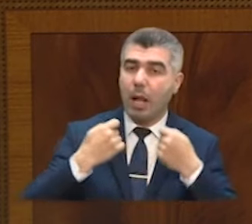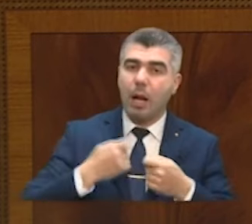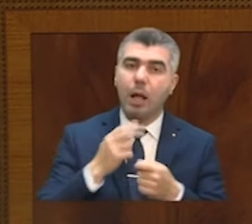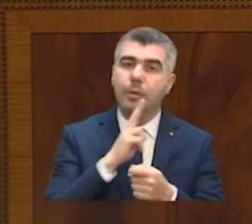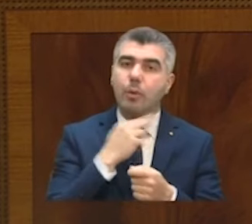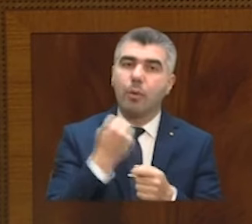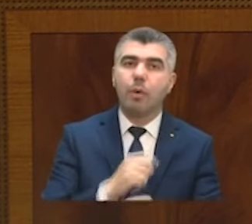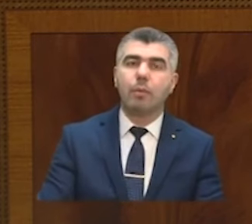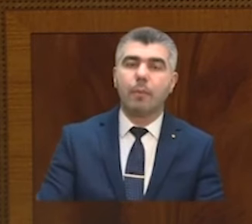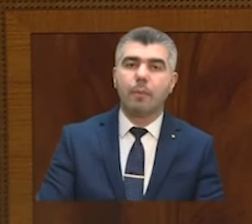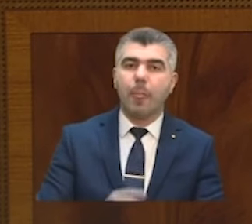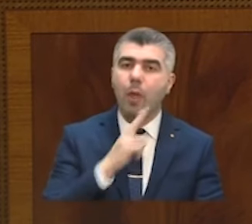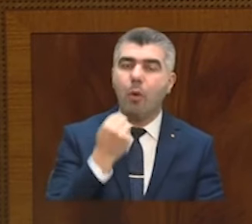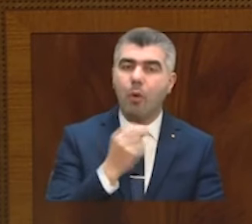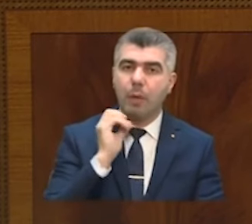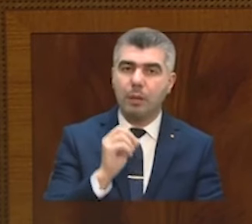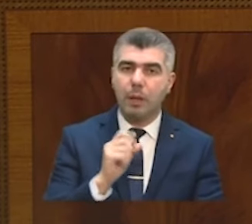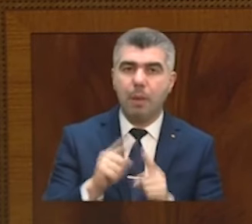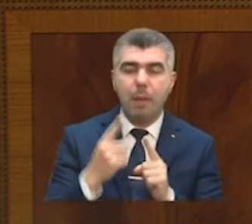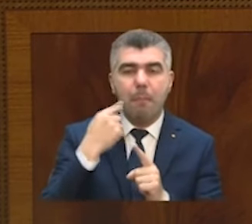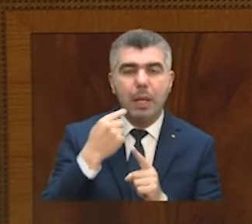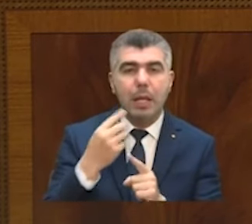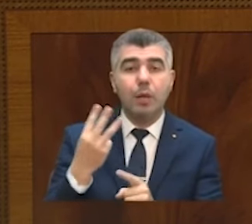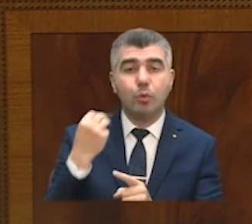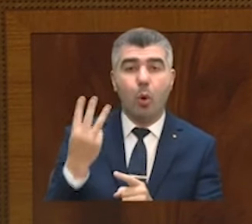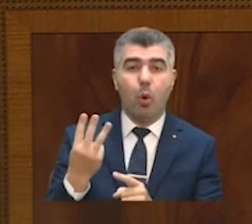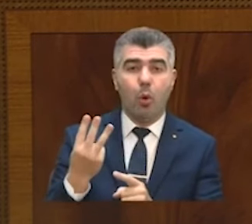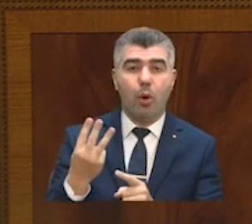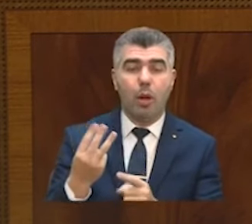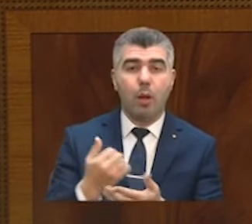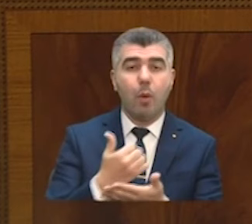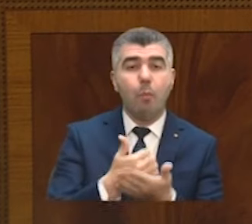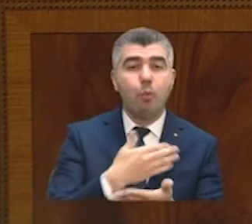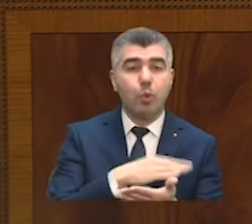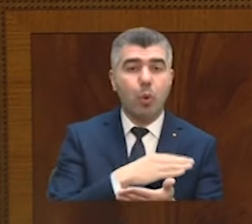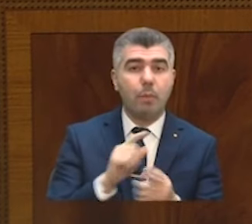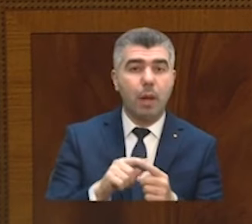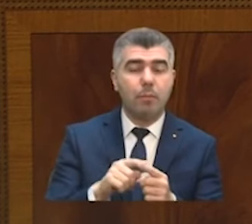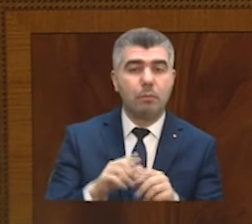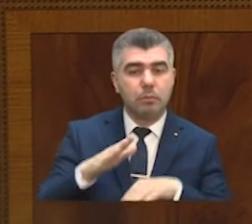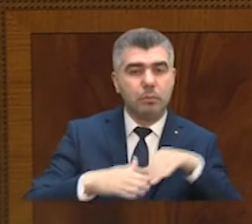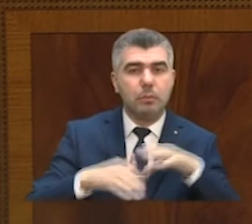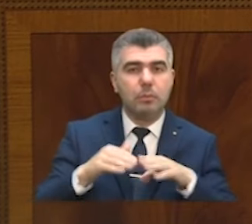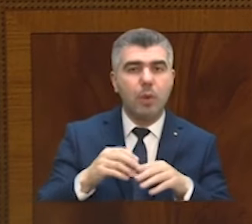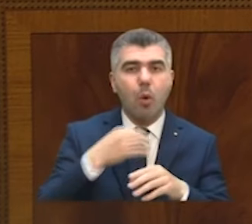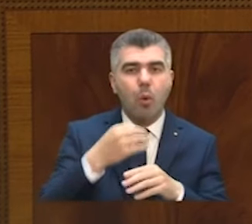الحكومه، حكومه في بلاصتكم خصها تبكي على 3 شهور وتقدم الاستقاله ديالها وتقدم